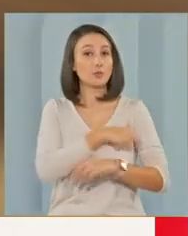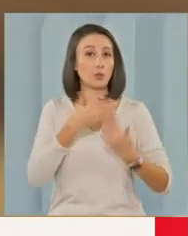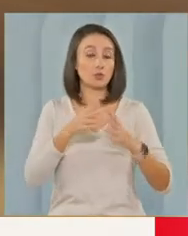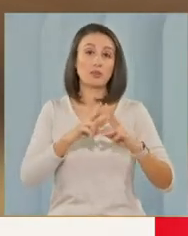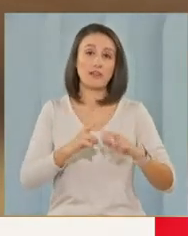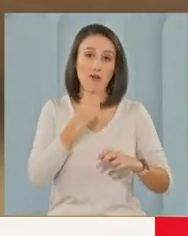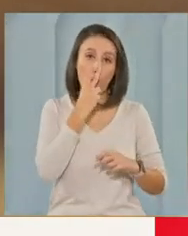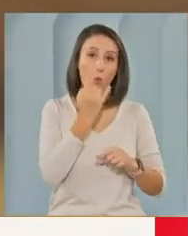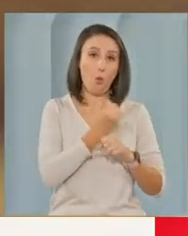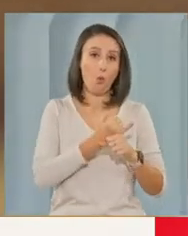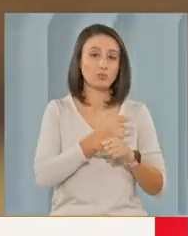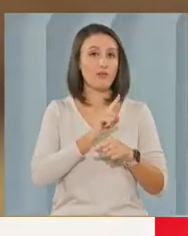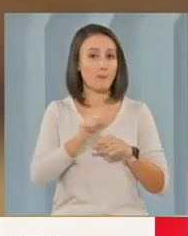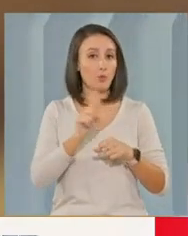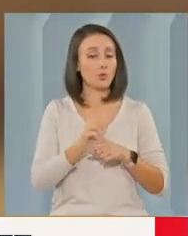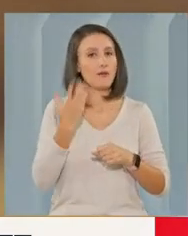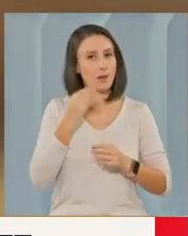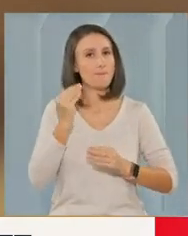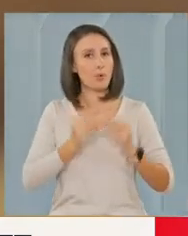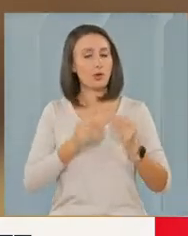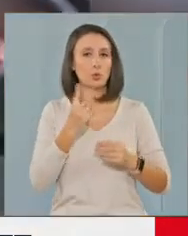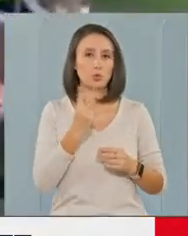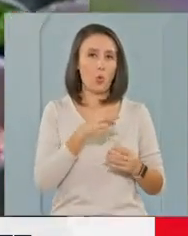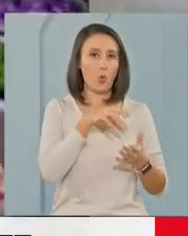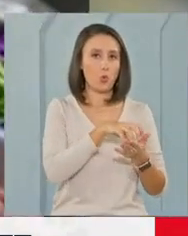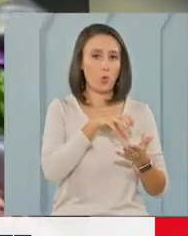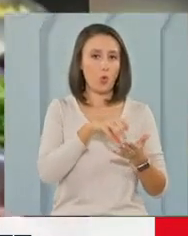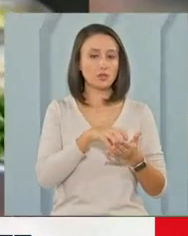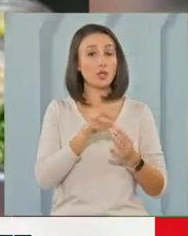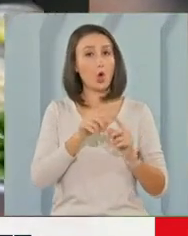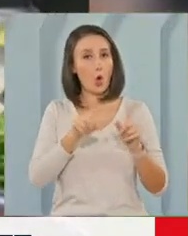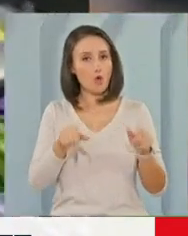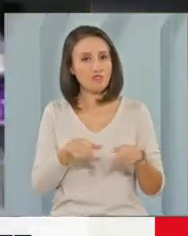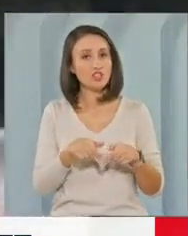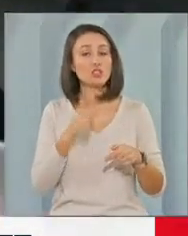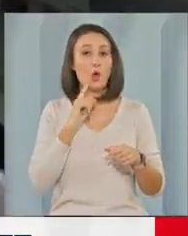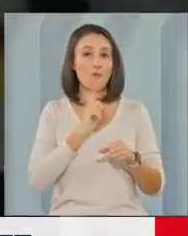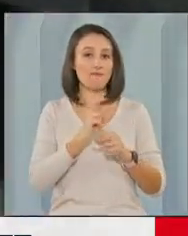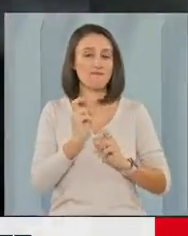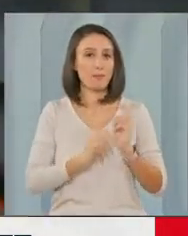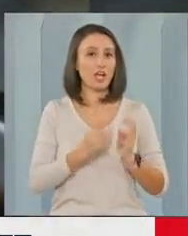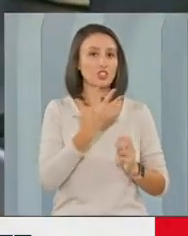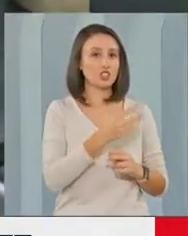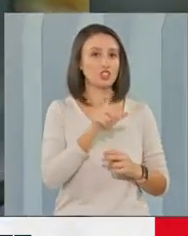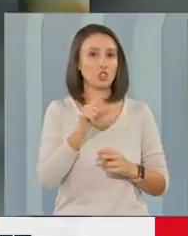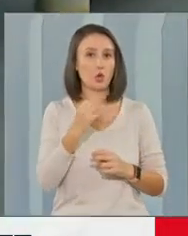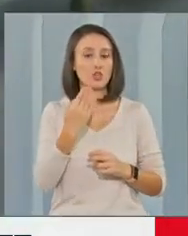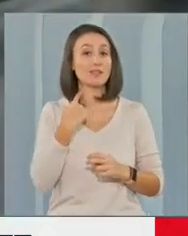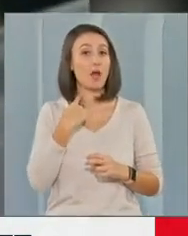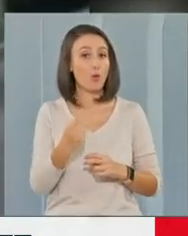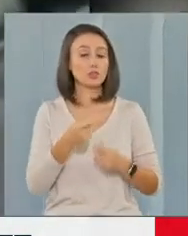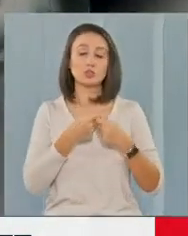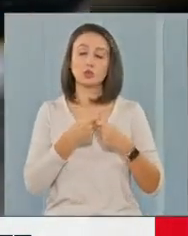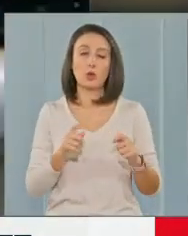verificări și au constatat că producătorul avea probleme cu Două loturi de covrigi care au fost fabricate pe 5 și 26 august